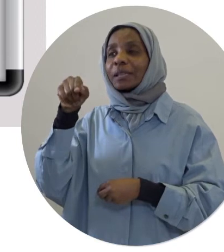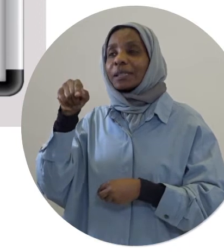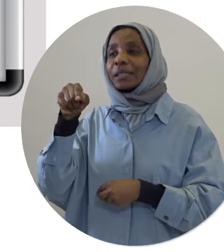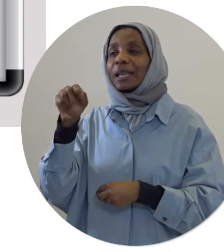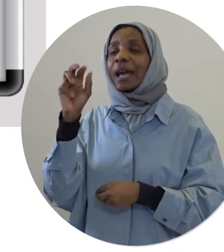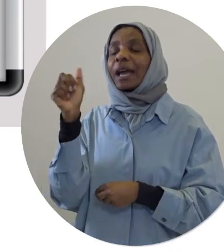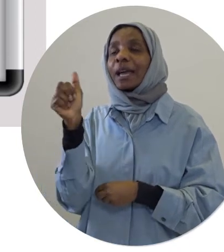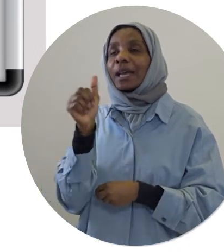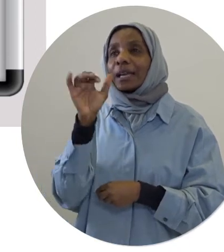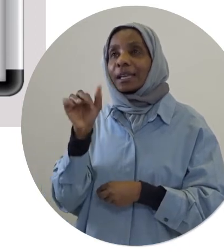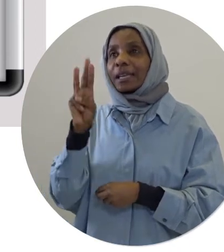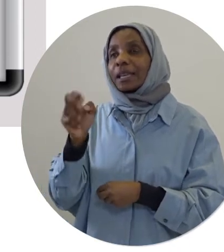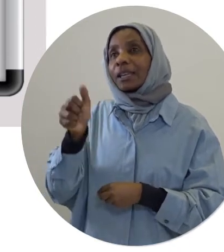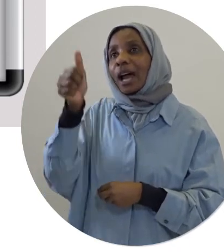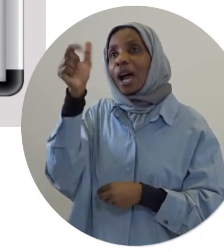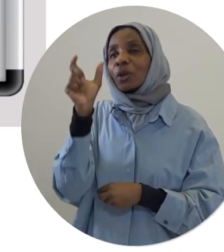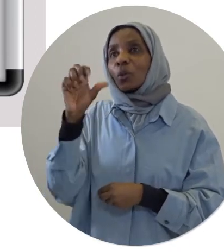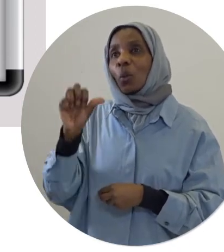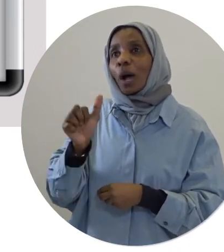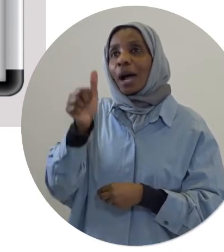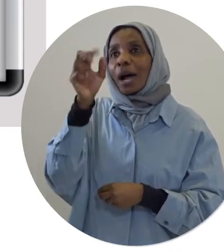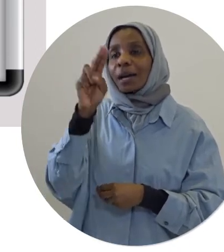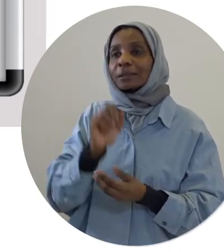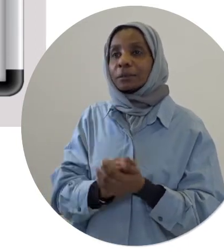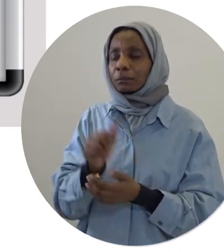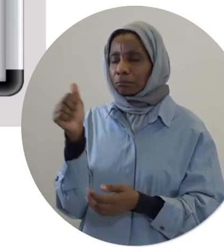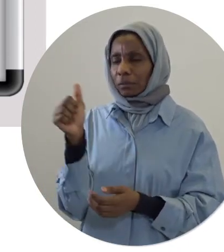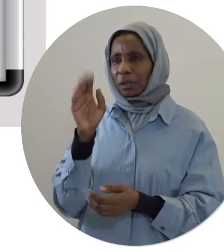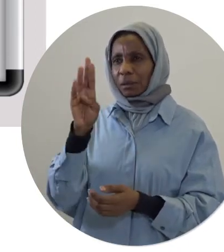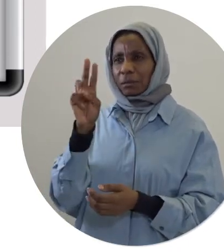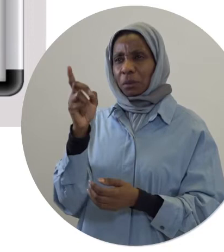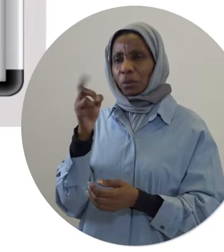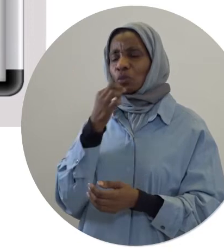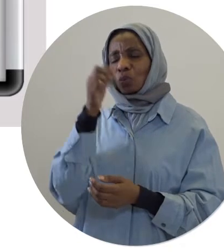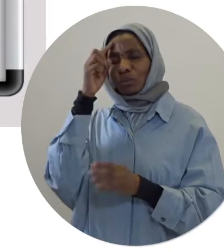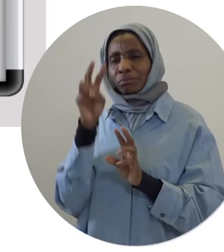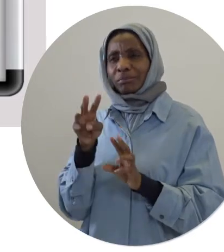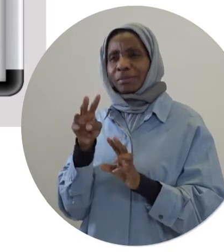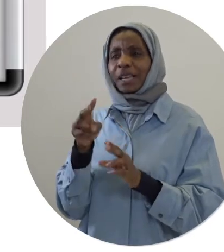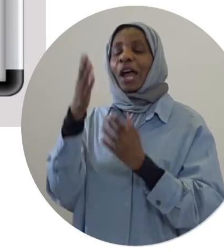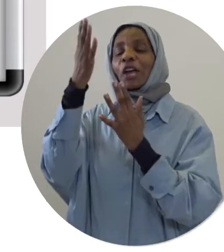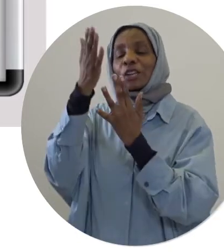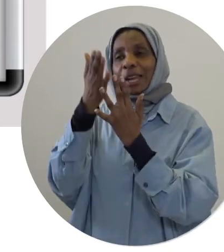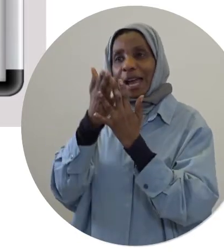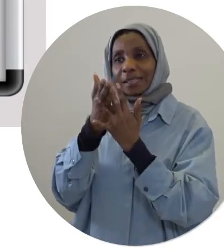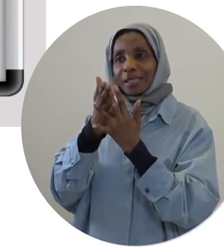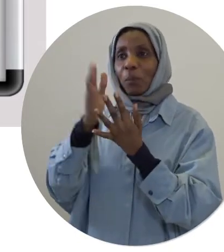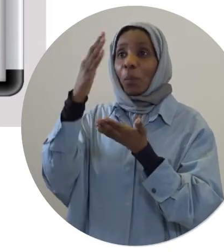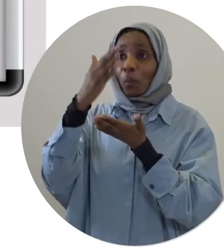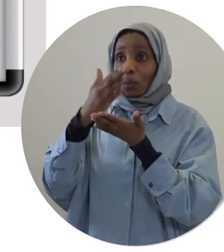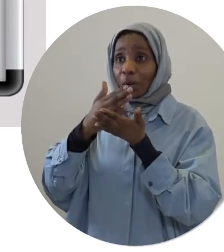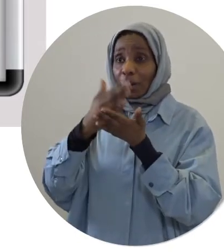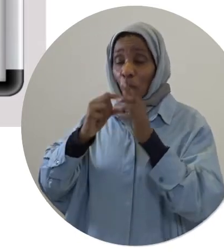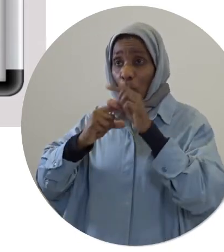الإستر؟ كلمة إستر، ونقسم المركب إلى جزئين. الجزء المشتق من الحمض